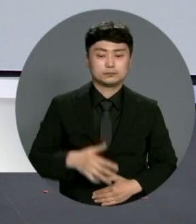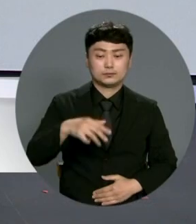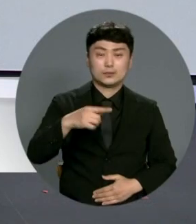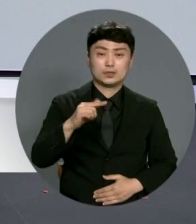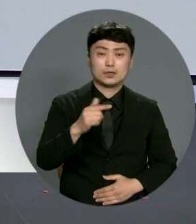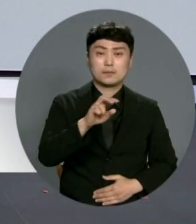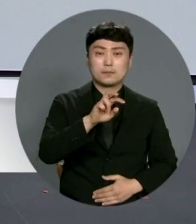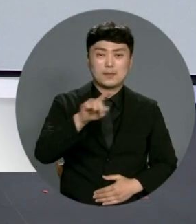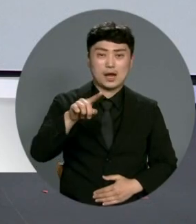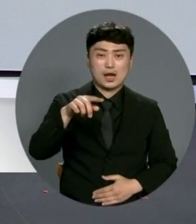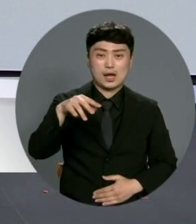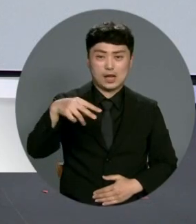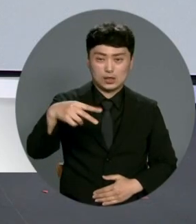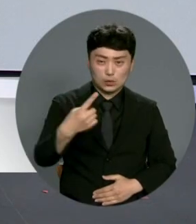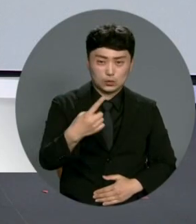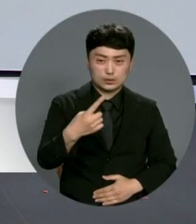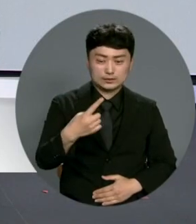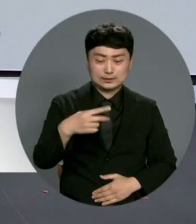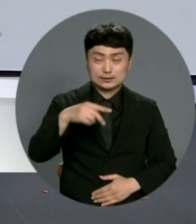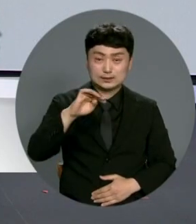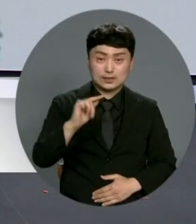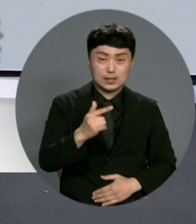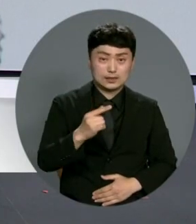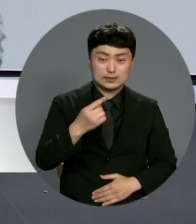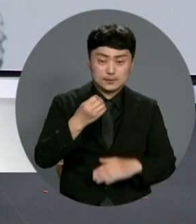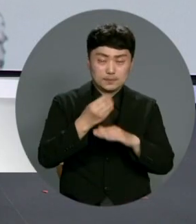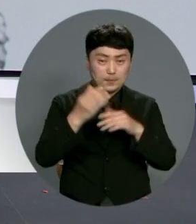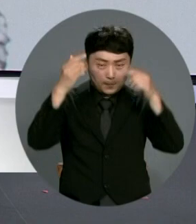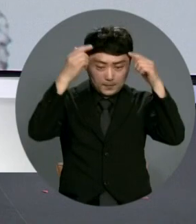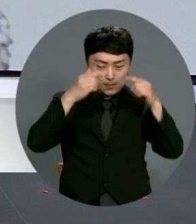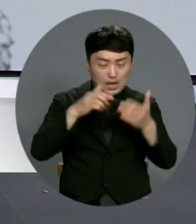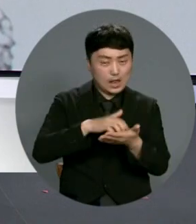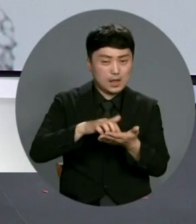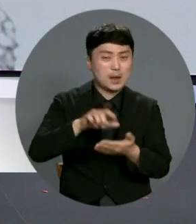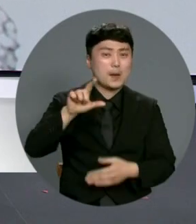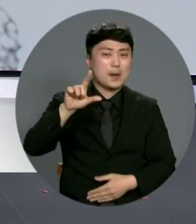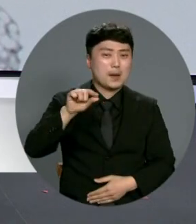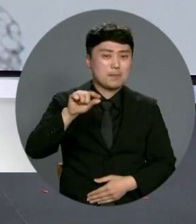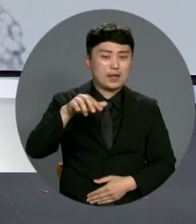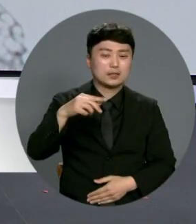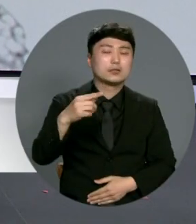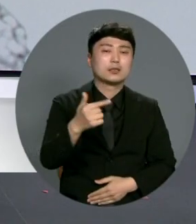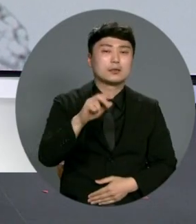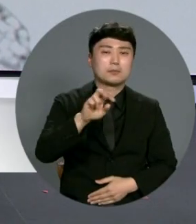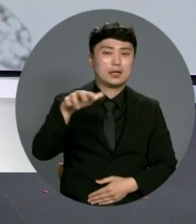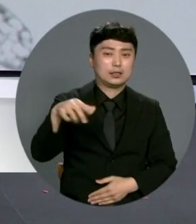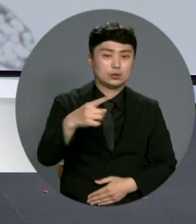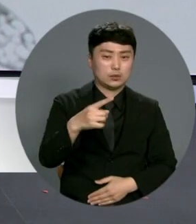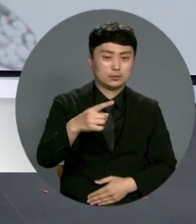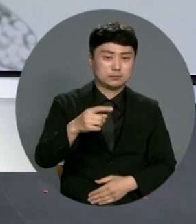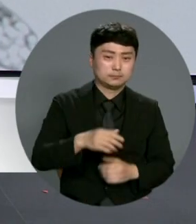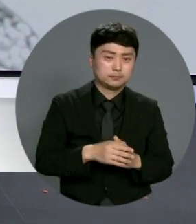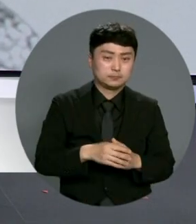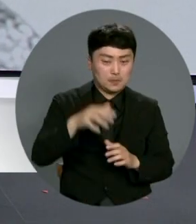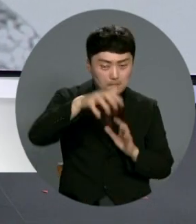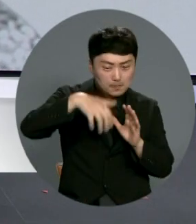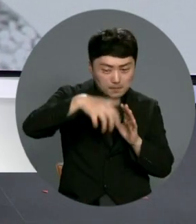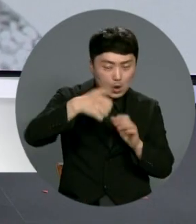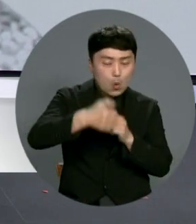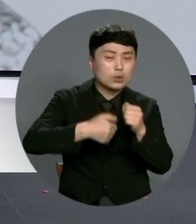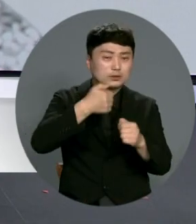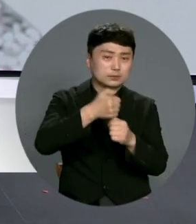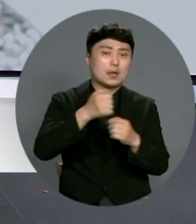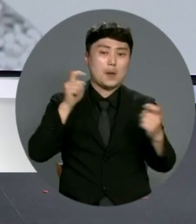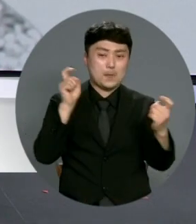천마도와 신라 금관 등 만 점이 넘는 유물이 쏟아진 천마총이 올해로 발굴 50년을 맞습니다.